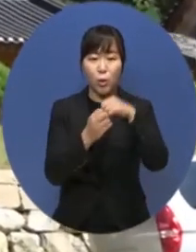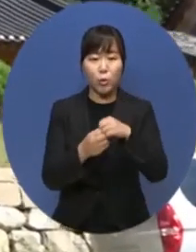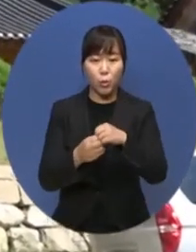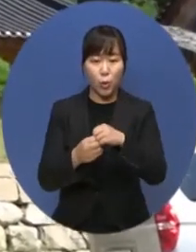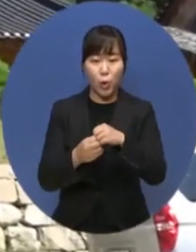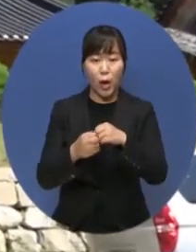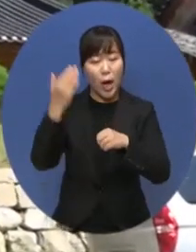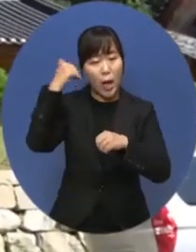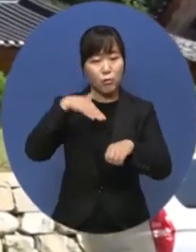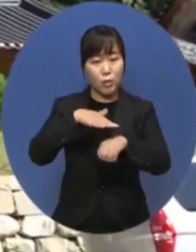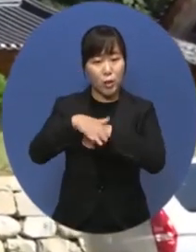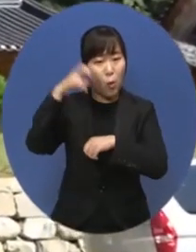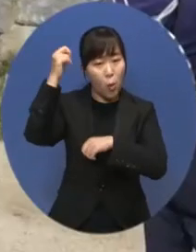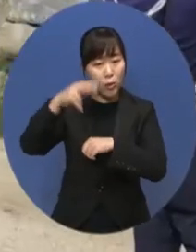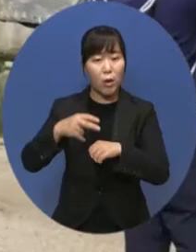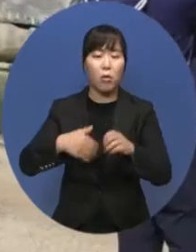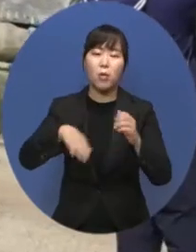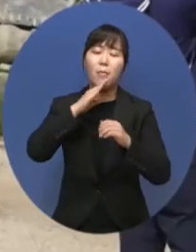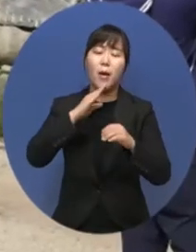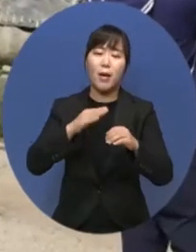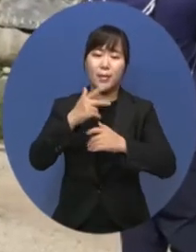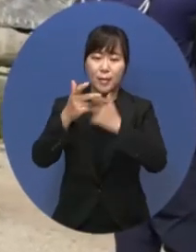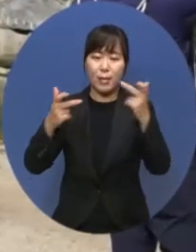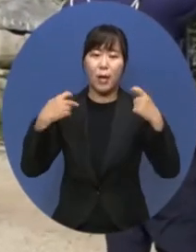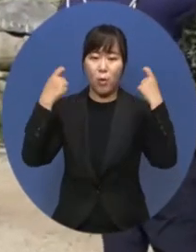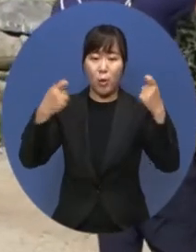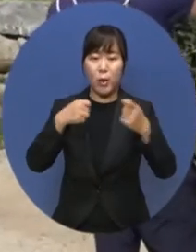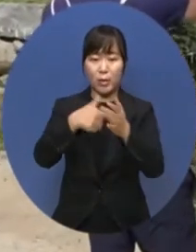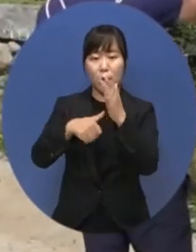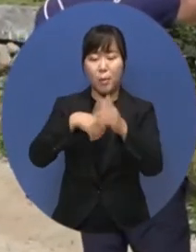등 울창한 산악 관광 자원을